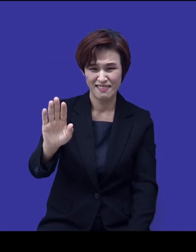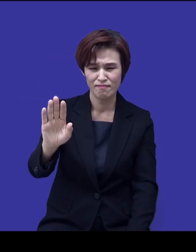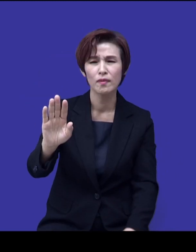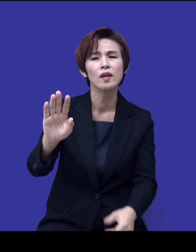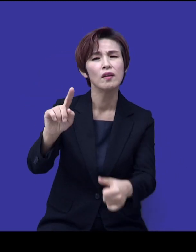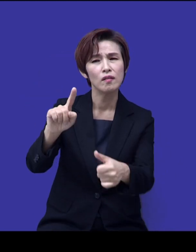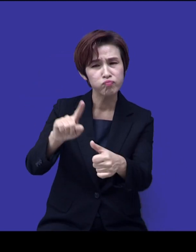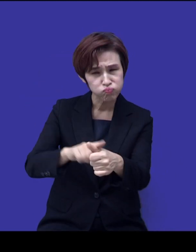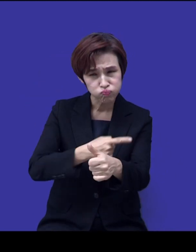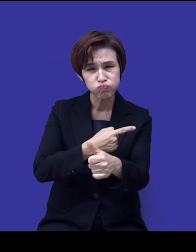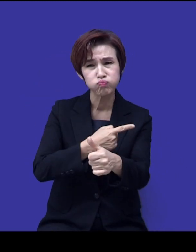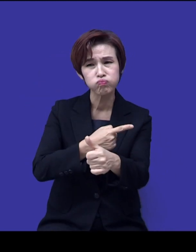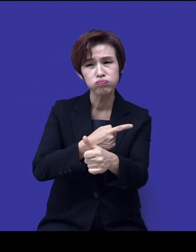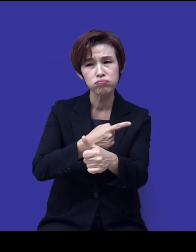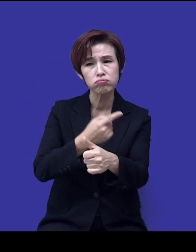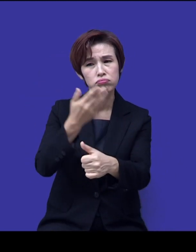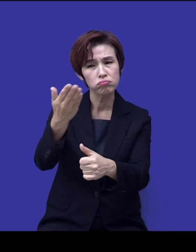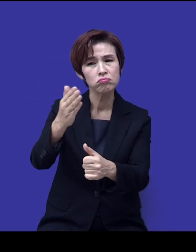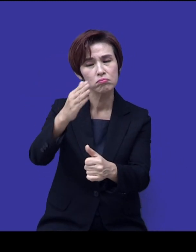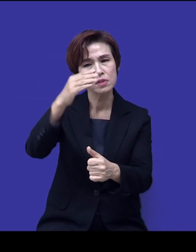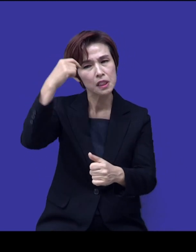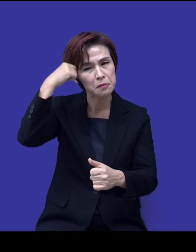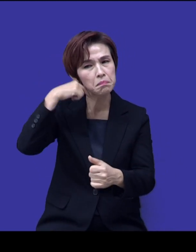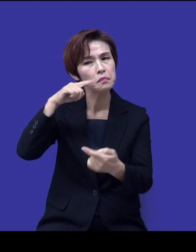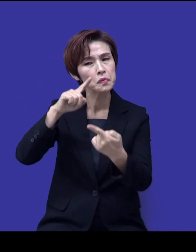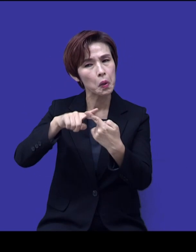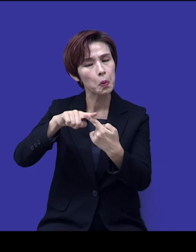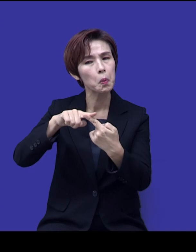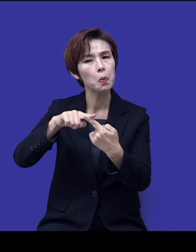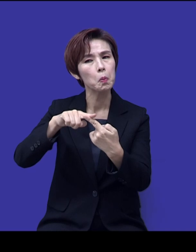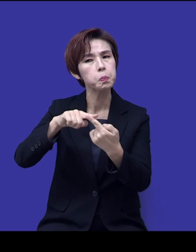그냥 이거 네 얘기니까 네가 한 걸 느낀 걸 그대로 몸으로